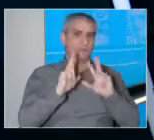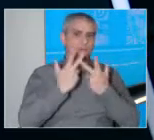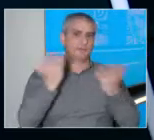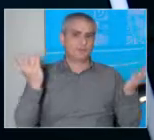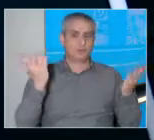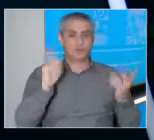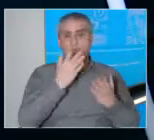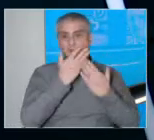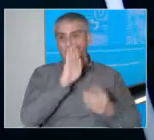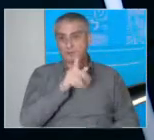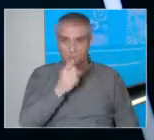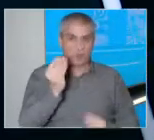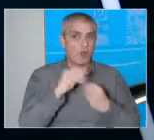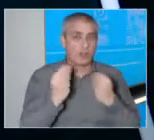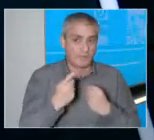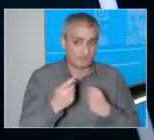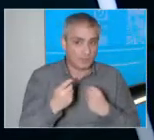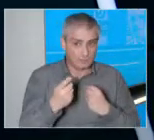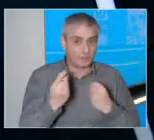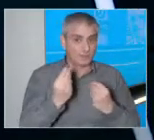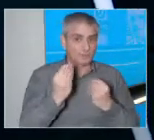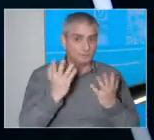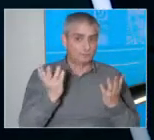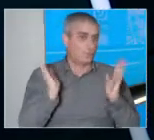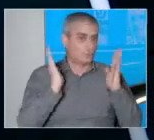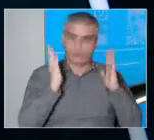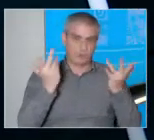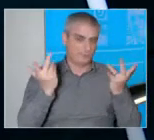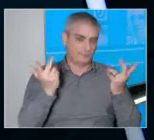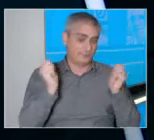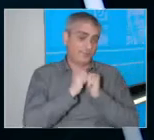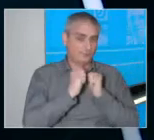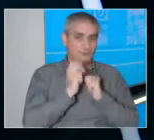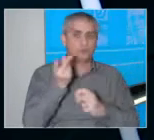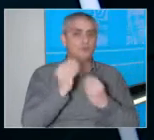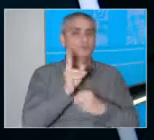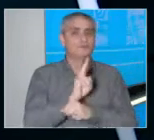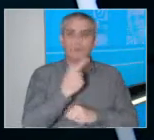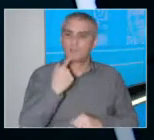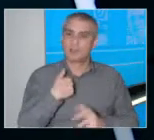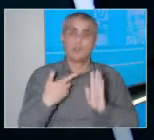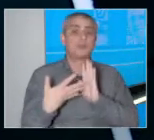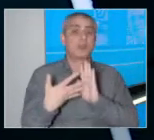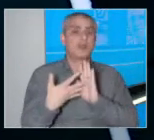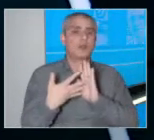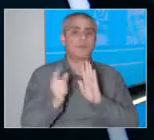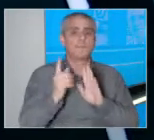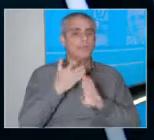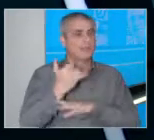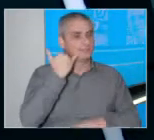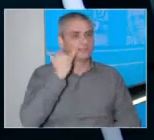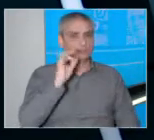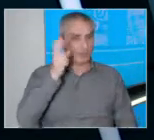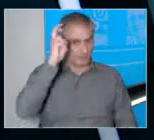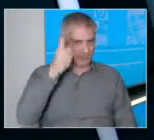אולי יעזור לנתניהו, אבל הוא עושה עוד דבר, שהוא דבר נועל, שהוא שוב שקר. הוא אומר, אנחנו גם נחקור מי חדר לטלפון של